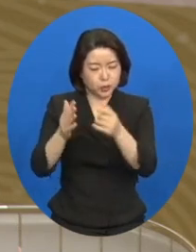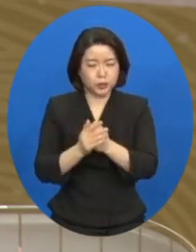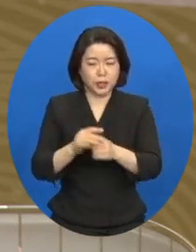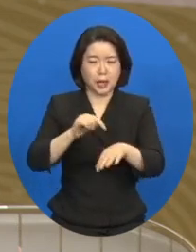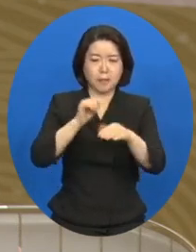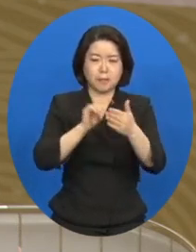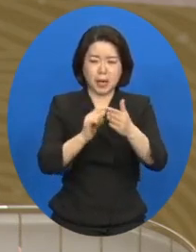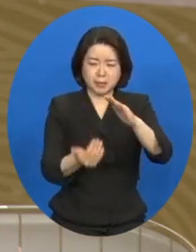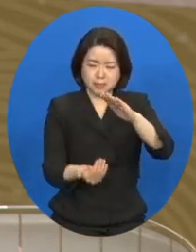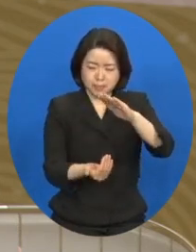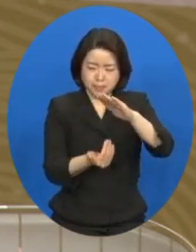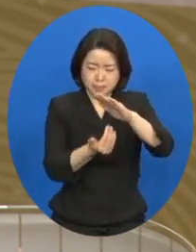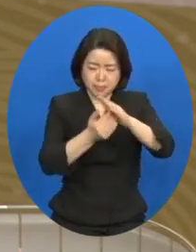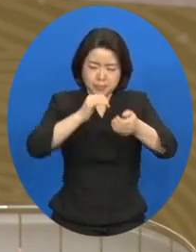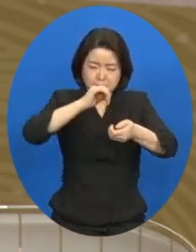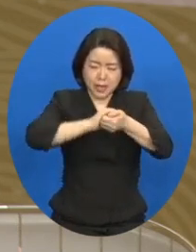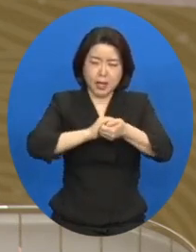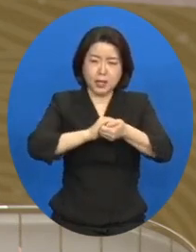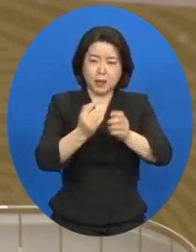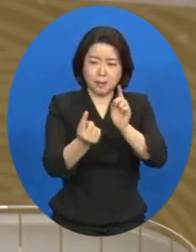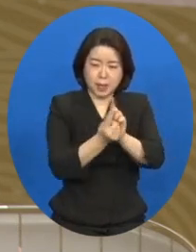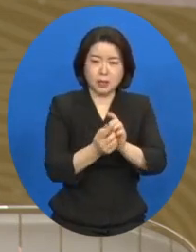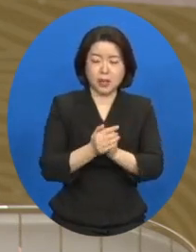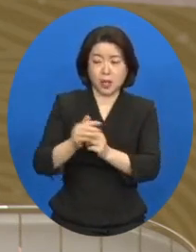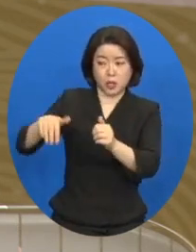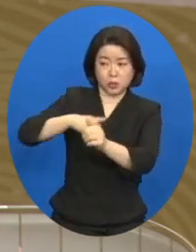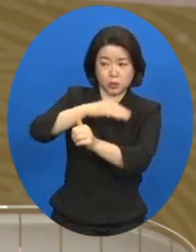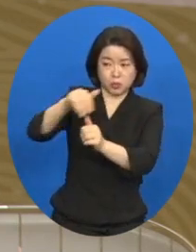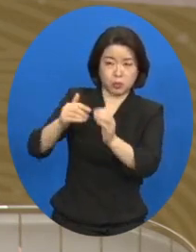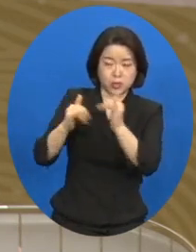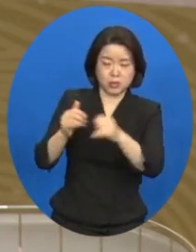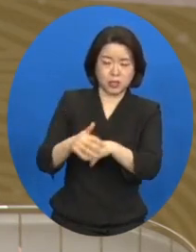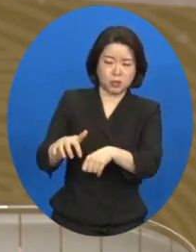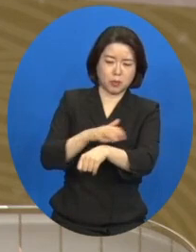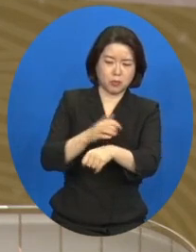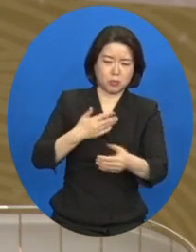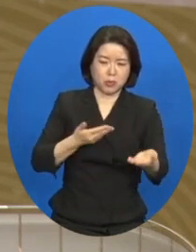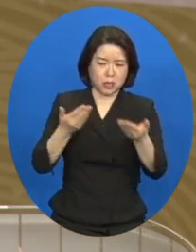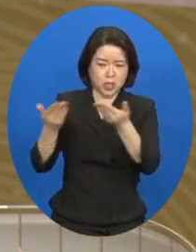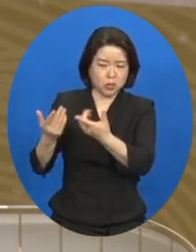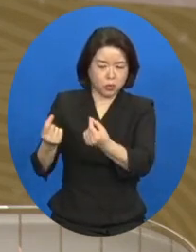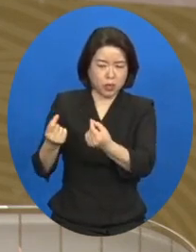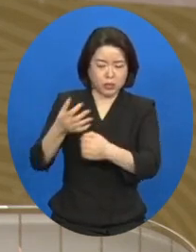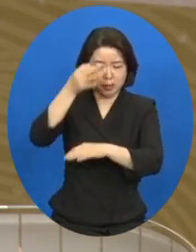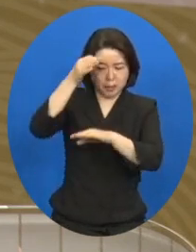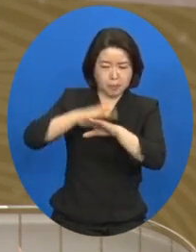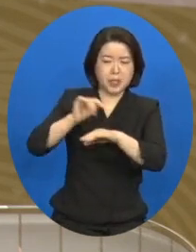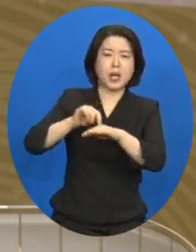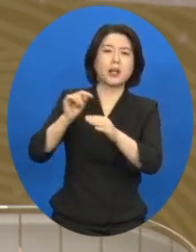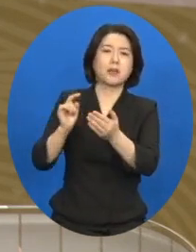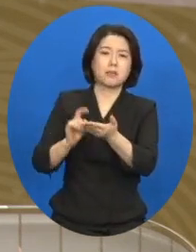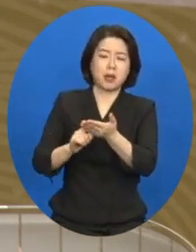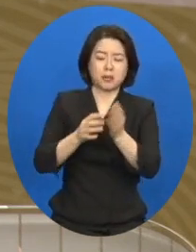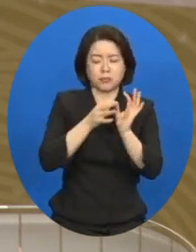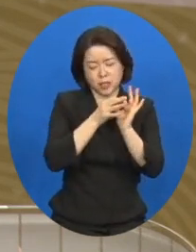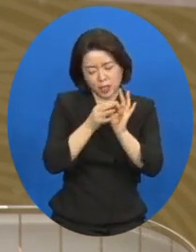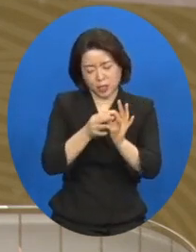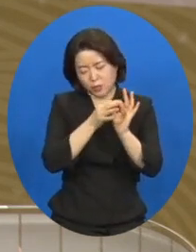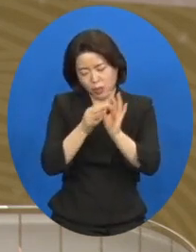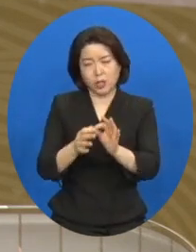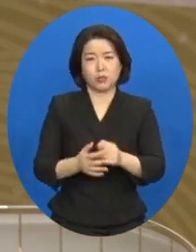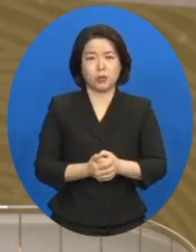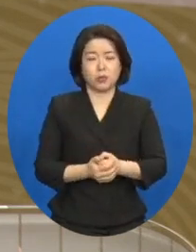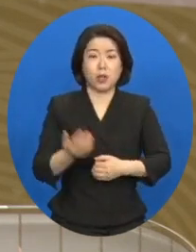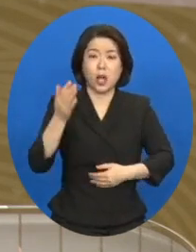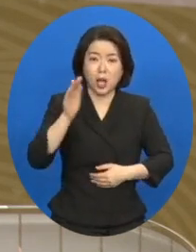한계점에 부딪히기도 합니다. 주위 사람들을 불편하게 하는 것 같아서 미안한 마음의 연속입니다.